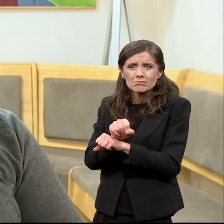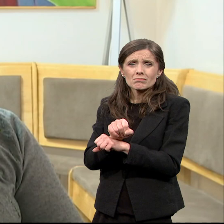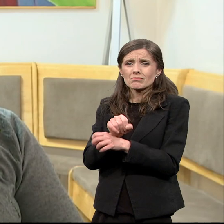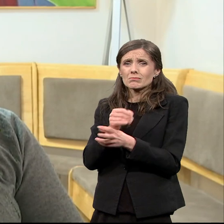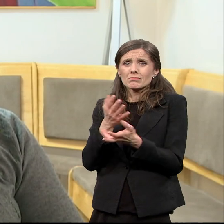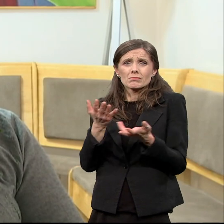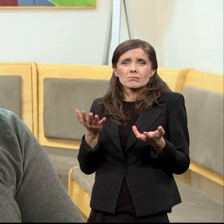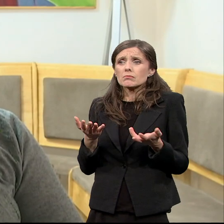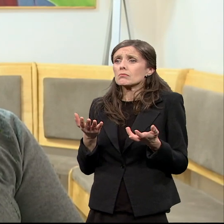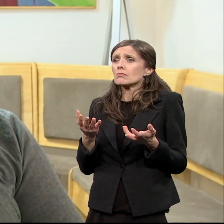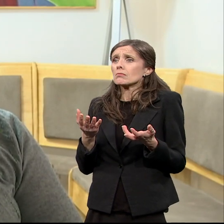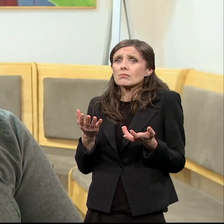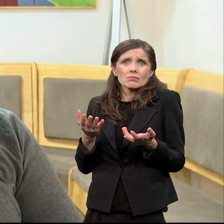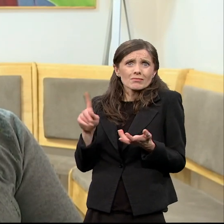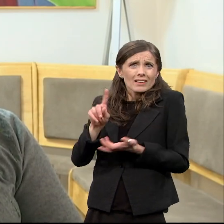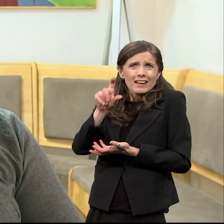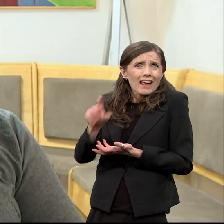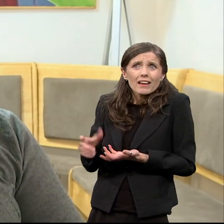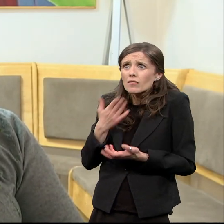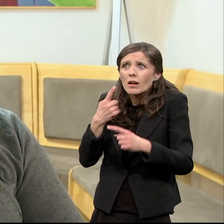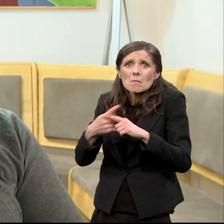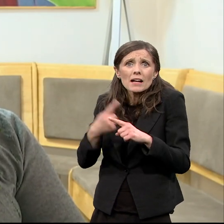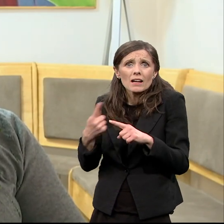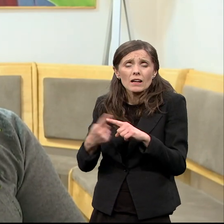bez nikakvog povoda.